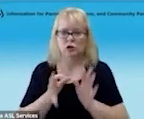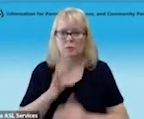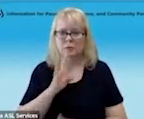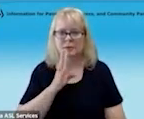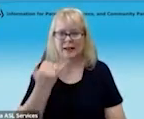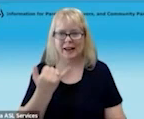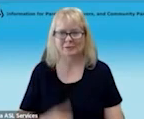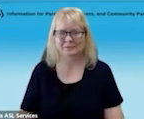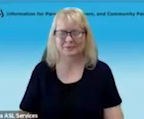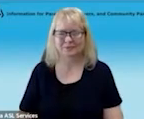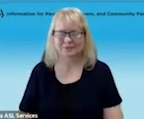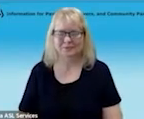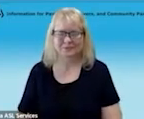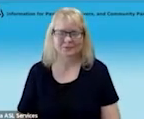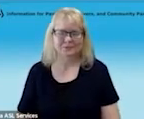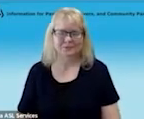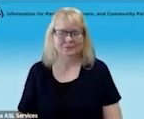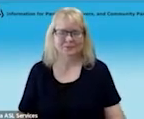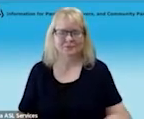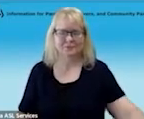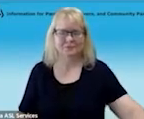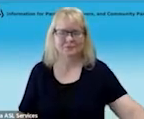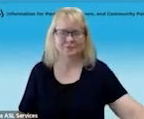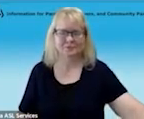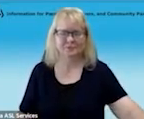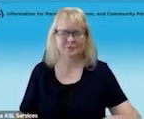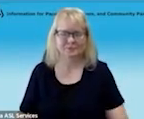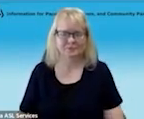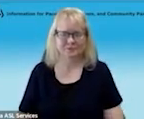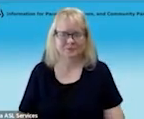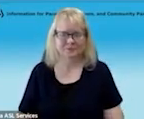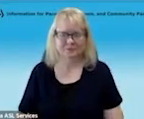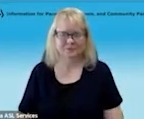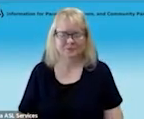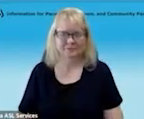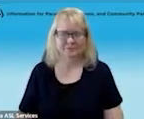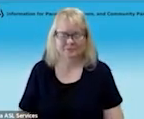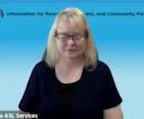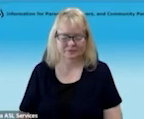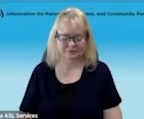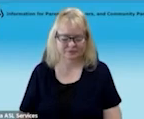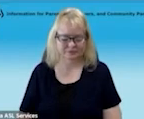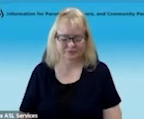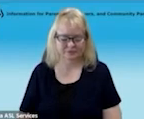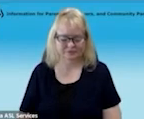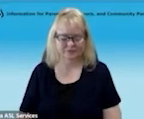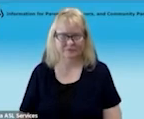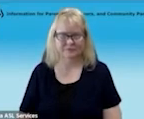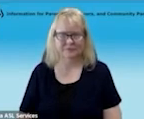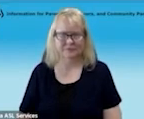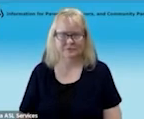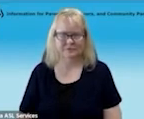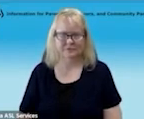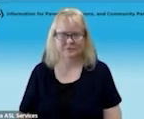rayak asor សម្រាប់ បងប្អូនទាំងអស់គ្នា ដែល ចូល រួម ហើយ ចង់ ស្ដាប់ ការ បក ប្រែ នោះ សូម អញ្ជើញ មើល ខាង ស្ដាំ ដៃ ដែល មាន សញ្ញា ផែន